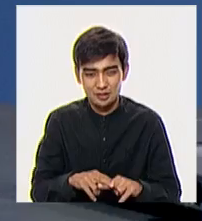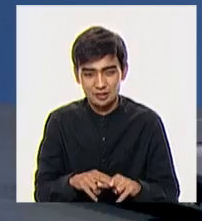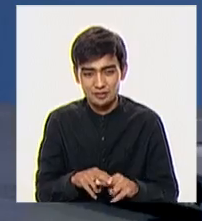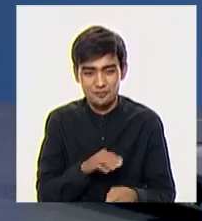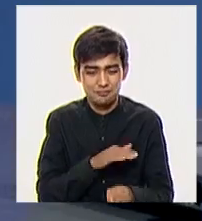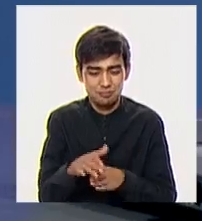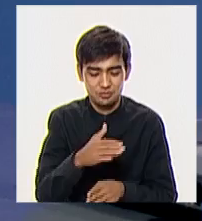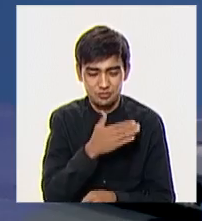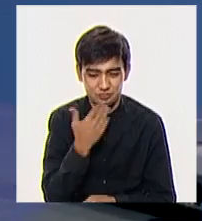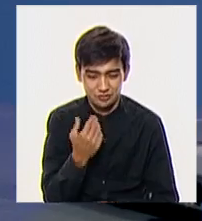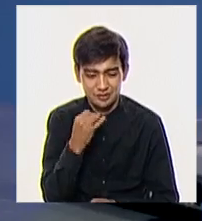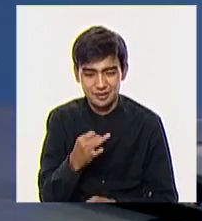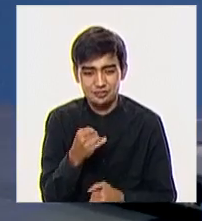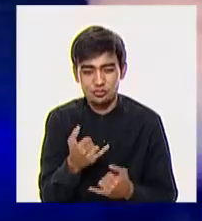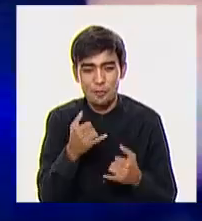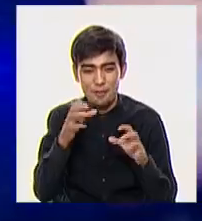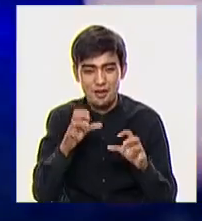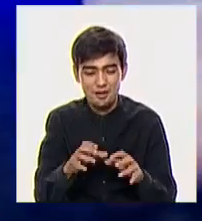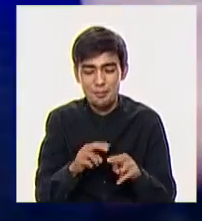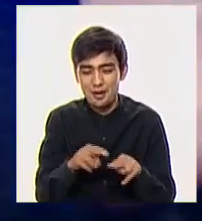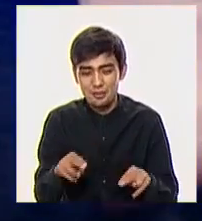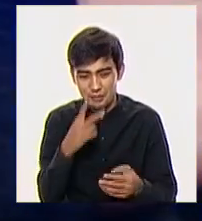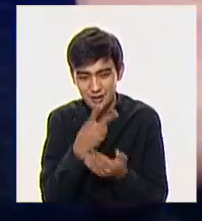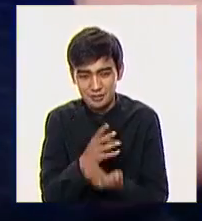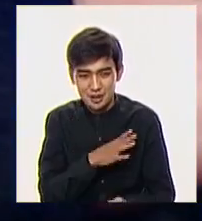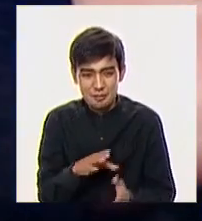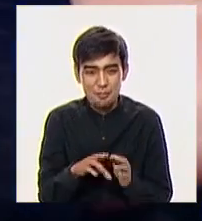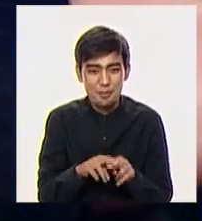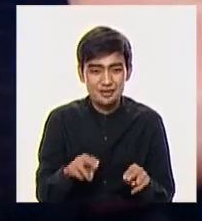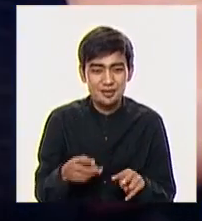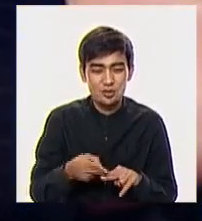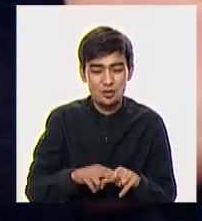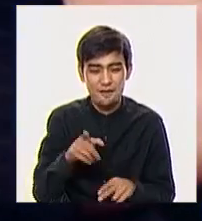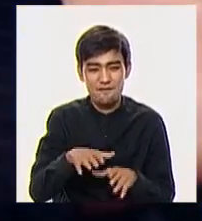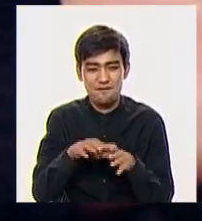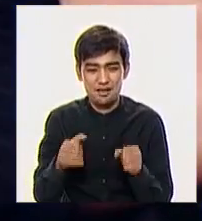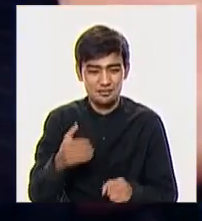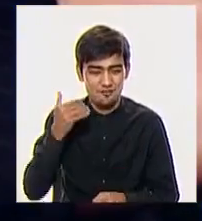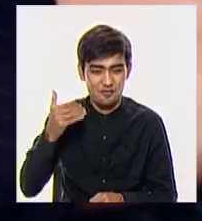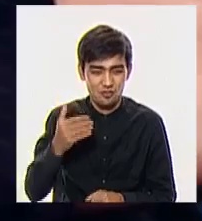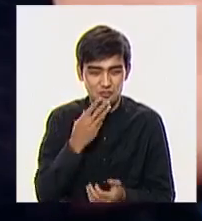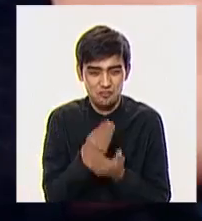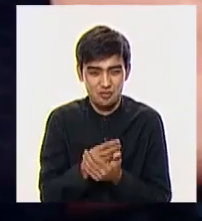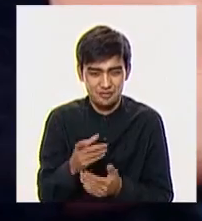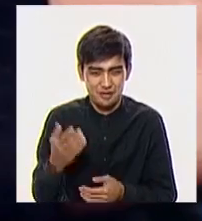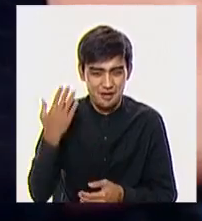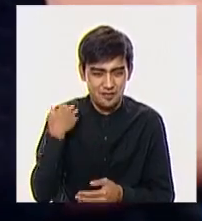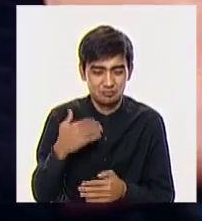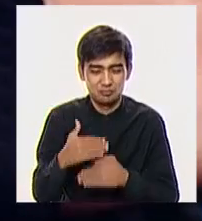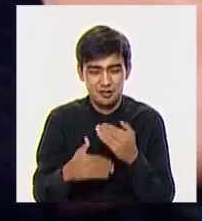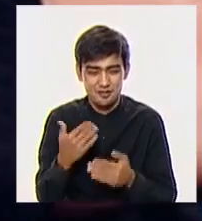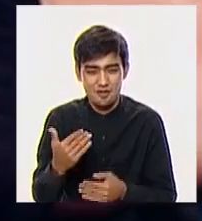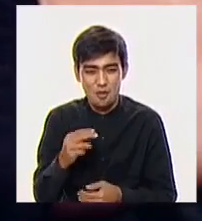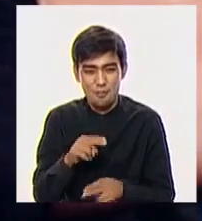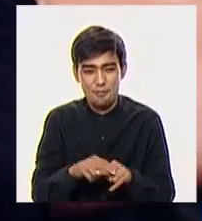деген сөз. Қазіргі парламентте көрсетілген партиялардың бәрі бұл биліктің партиясы. Ол бұрыннан келе жатқан биліктің